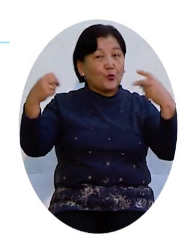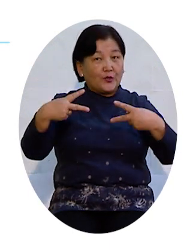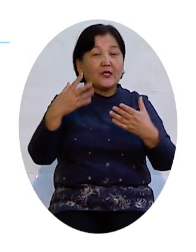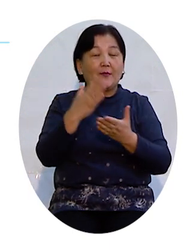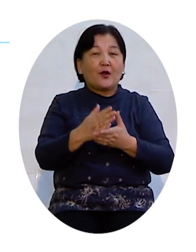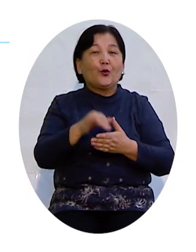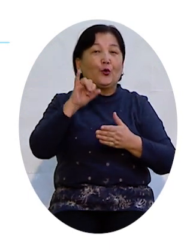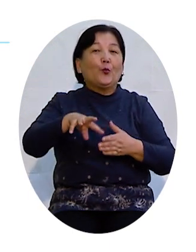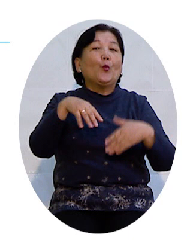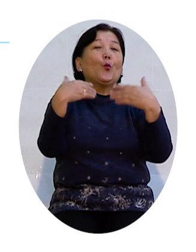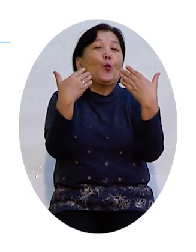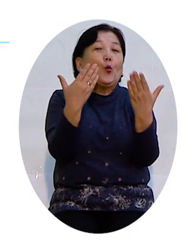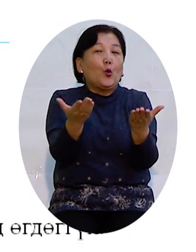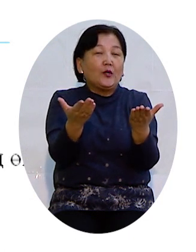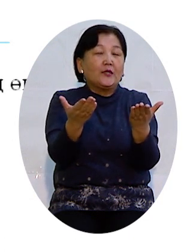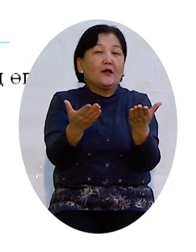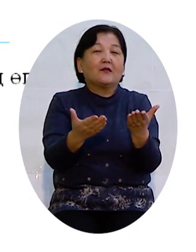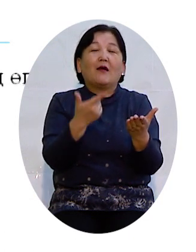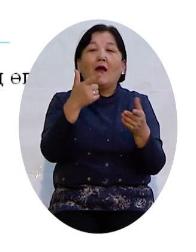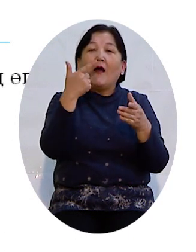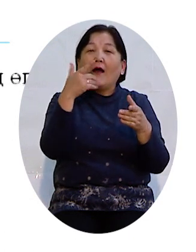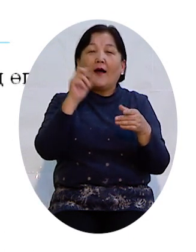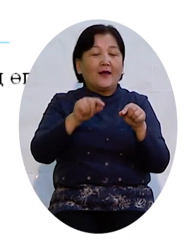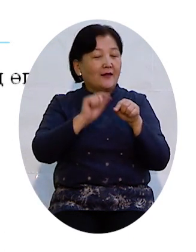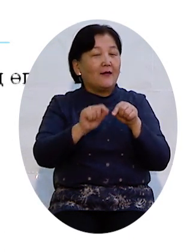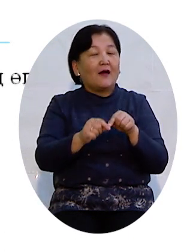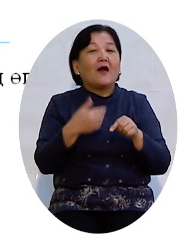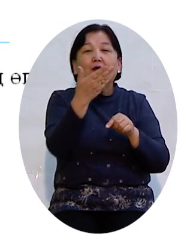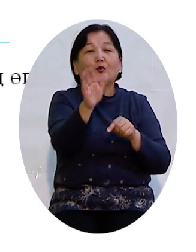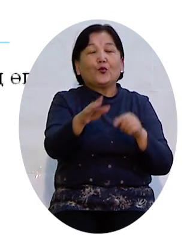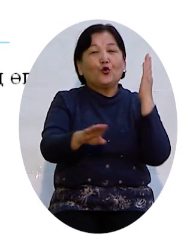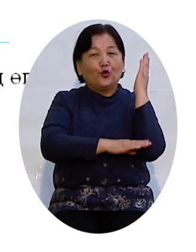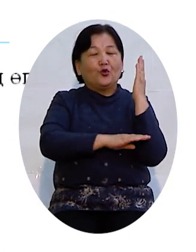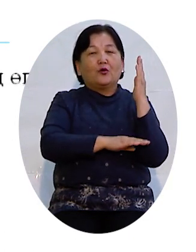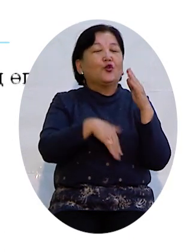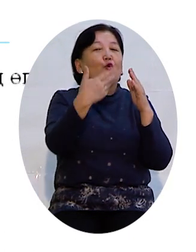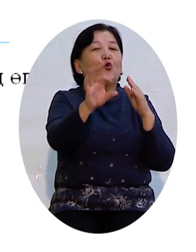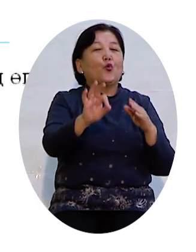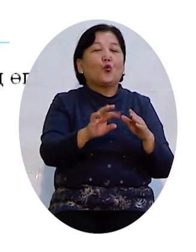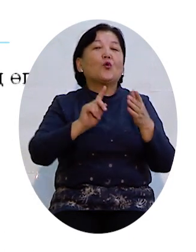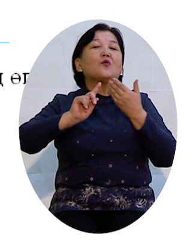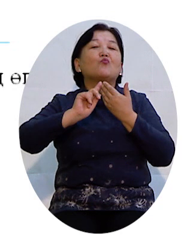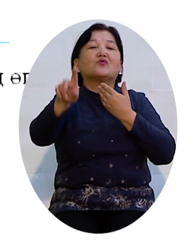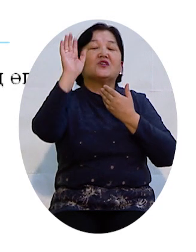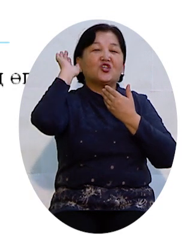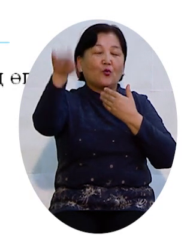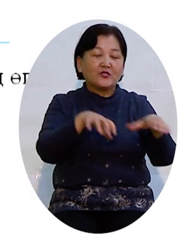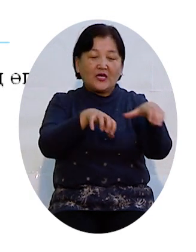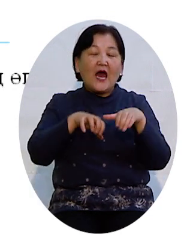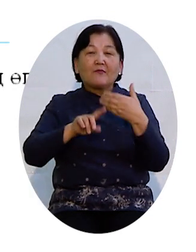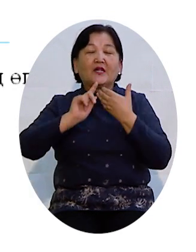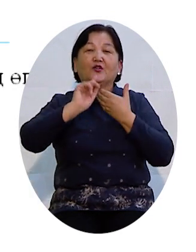Юм гоохот гал гаргадгүй өдрөө гэд халгаалгүй буцаачихдаг юм байна.